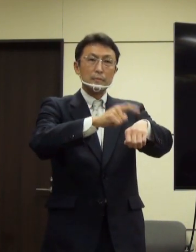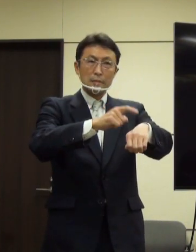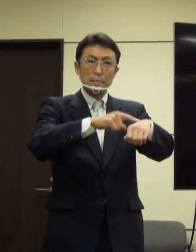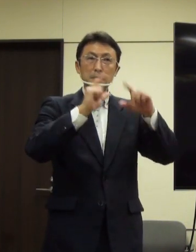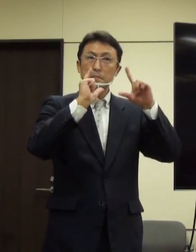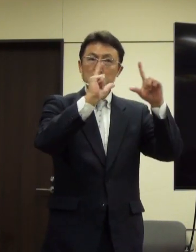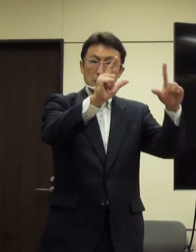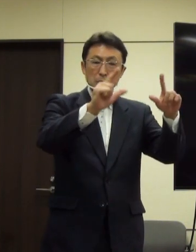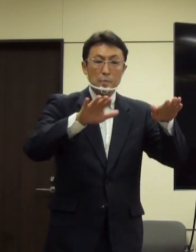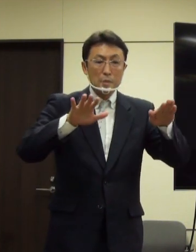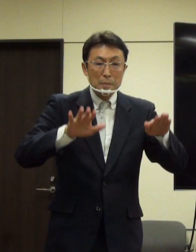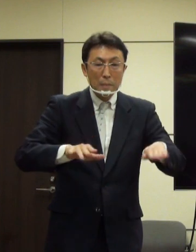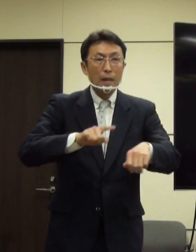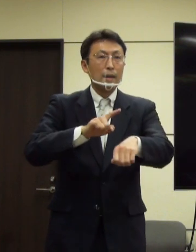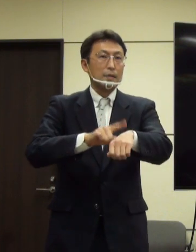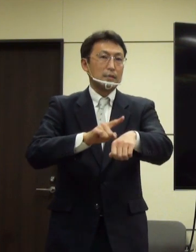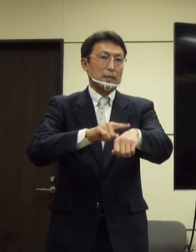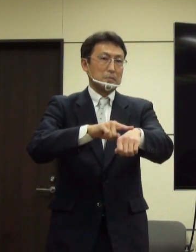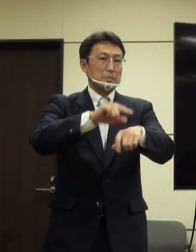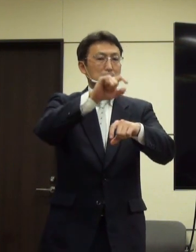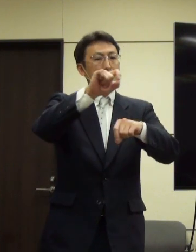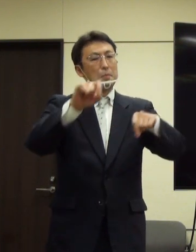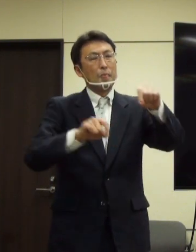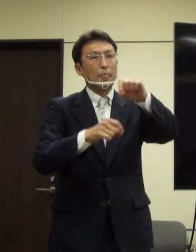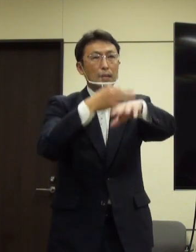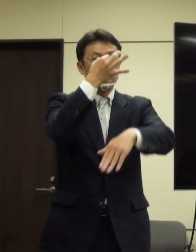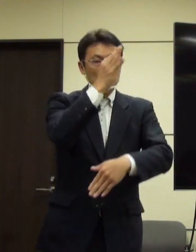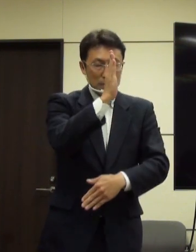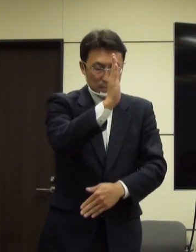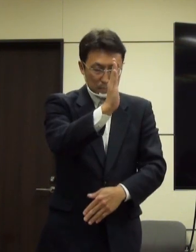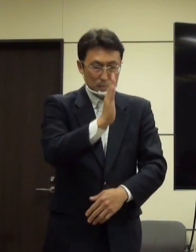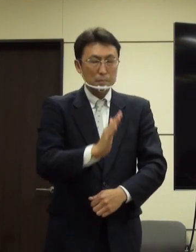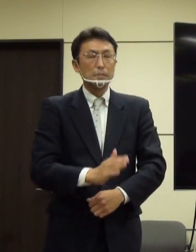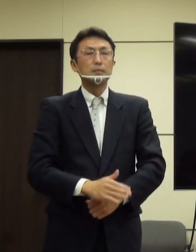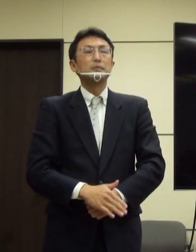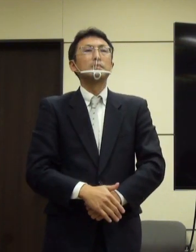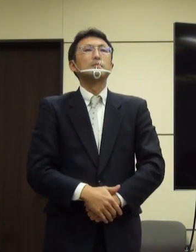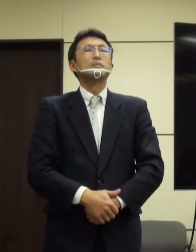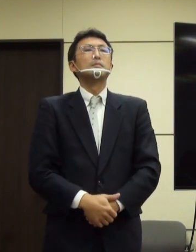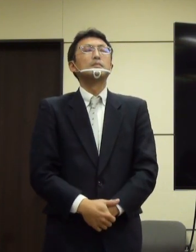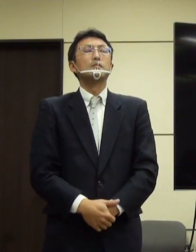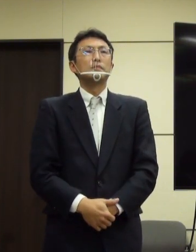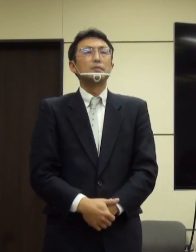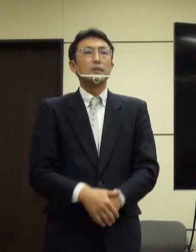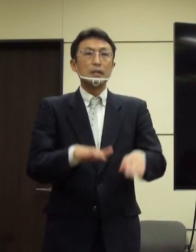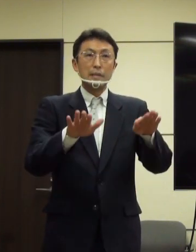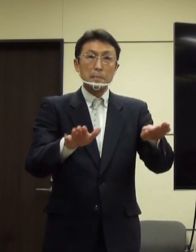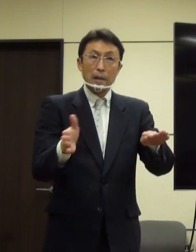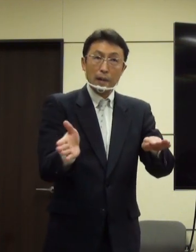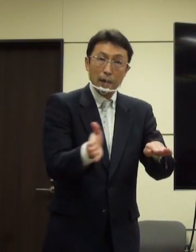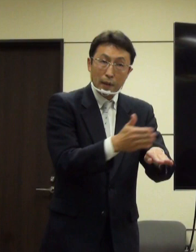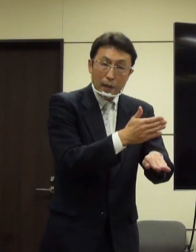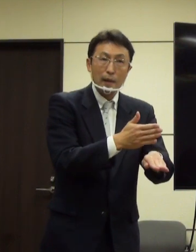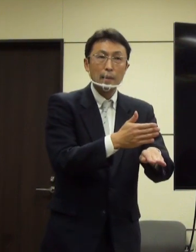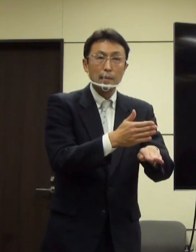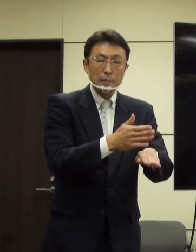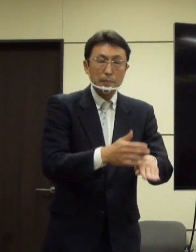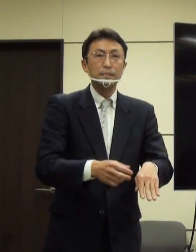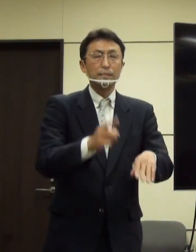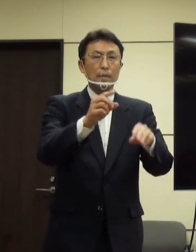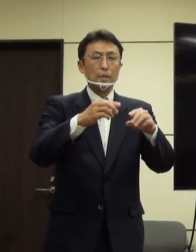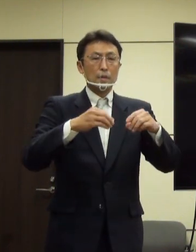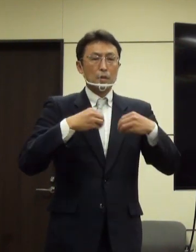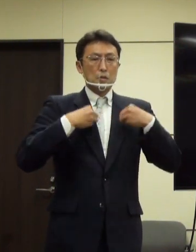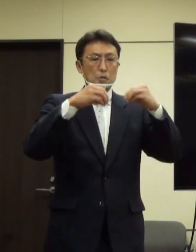遅れてしまったことをお詫び申し上げますことにもうしございませんでしょそれではこれより新型コロナウイルス感染種